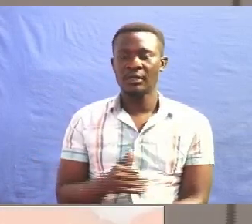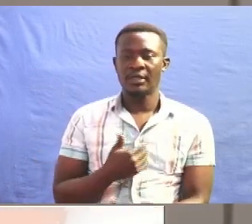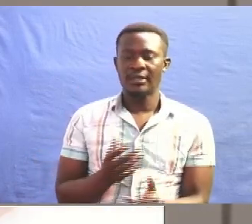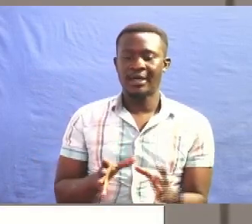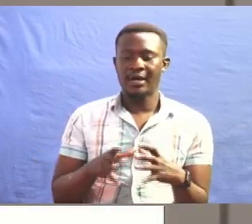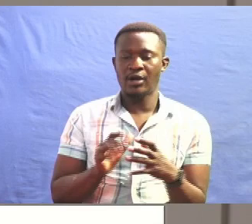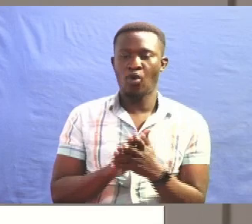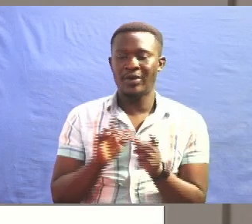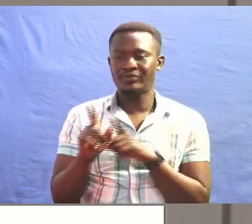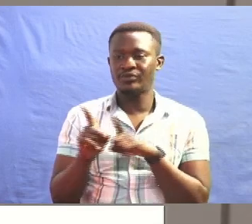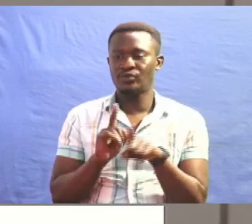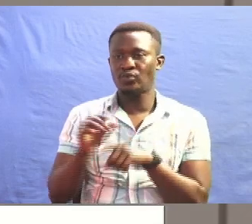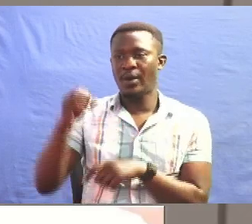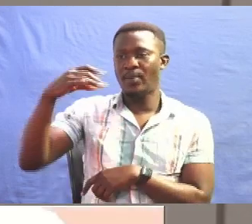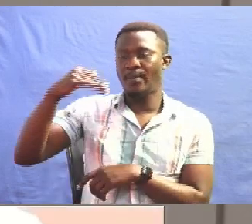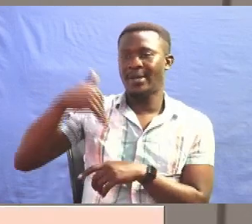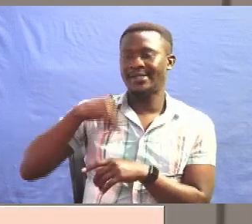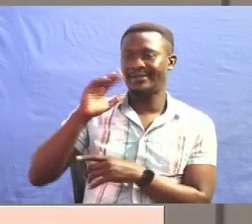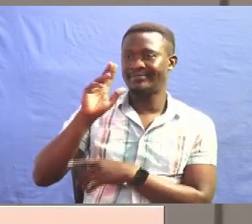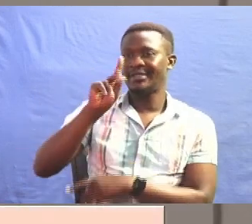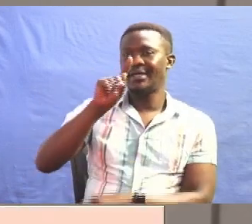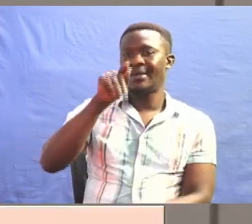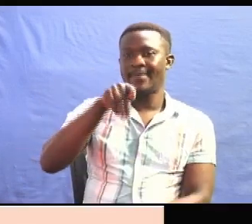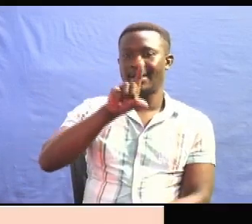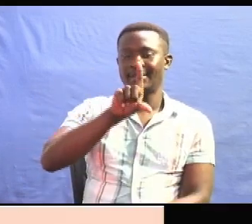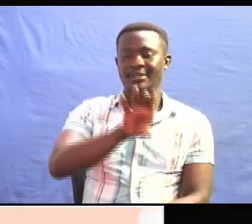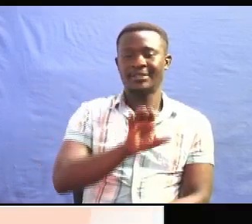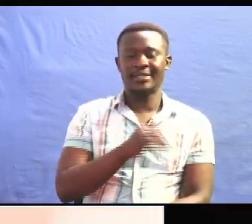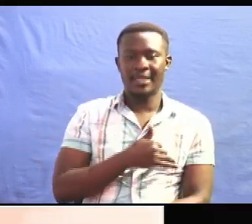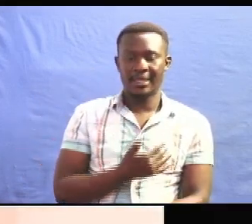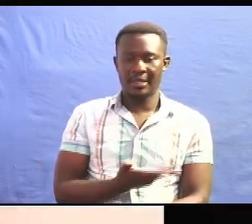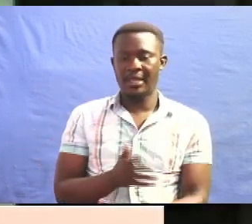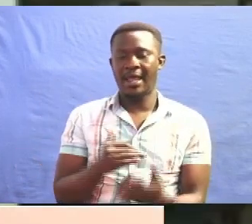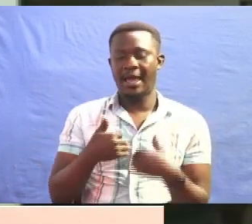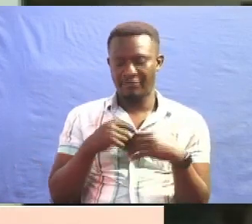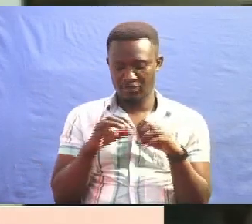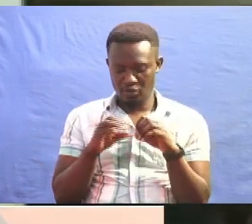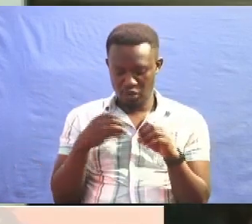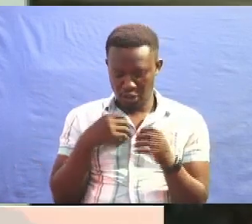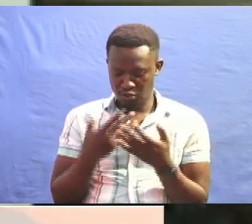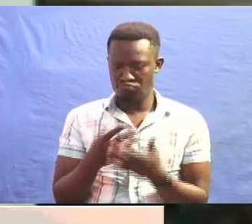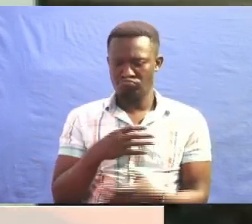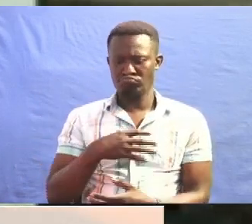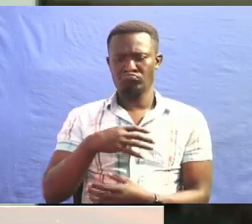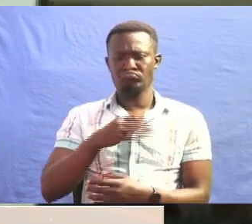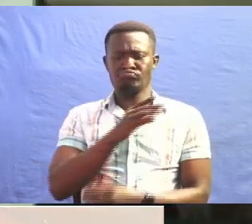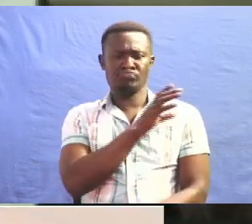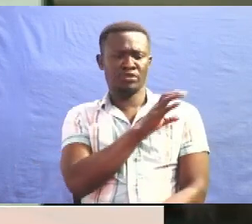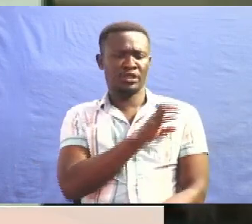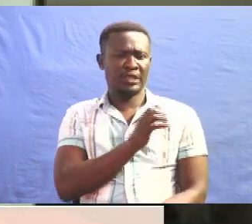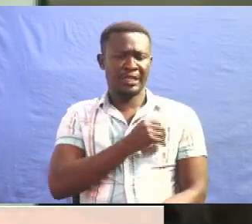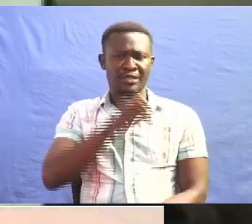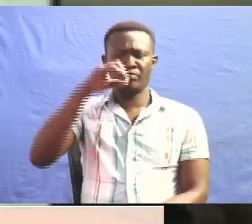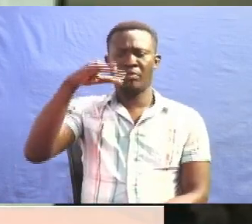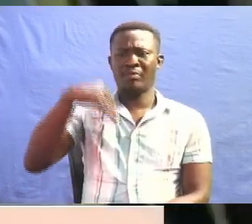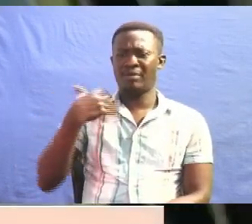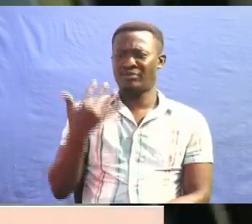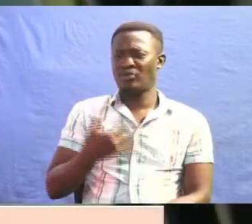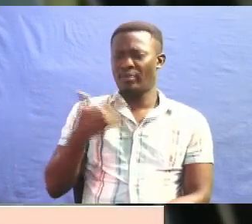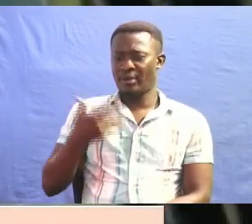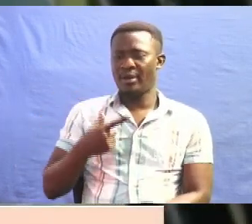kampuni ya kusambaza umeme nchini KPLC, kero ya ukosefu wa nguvu za umeme unaoshuhudiwa mara kwa mara